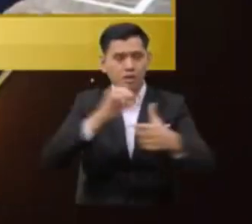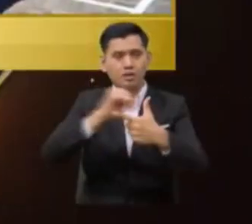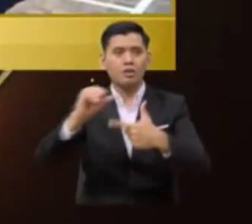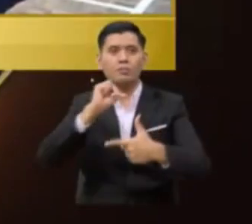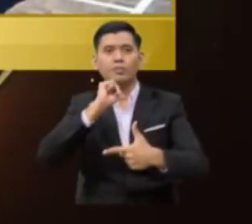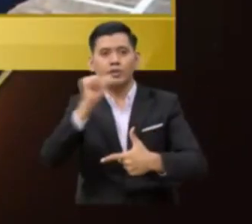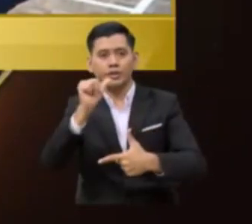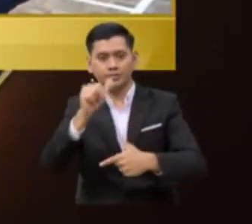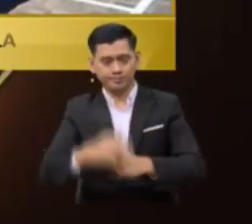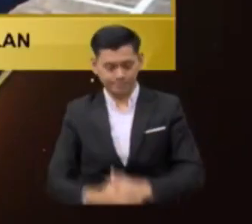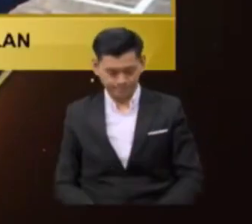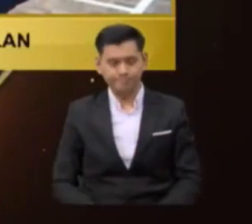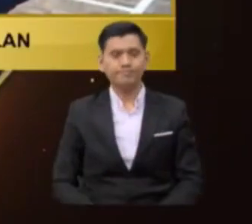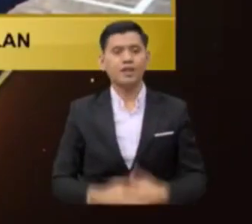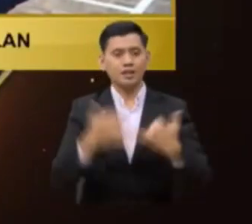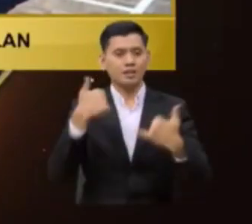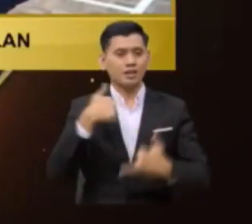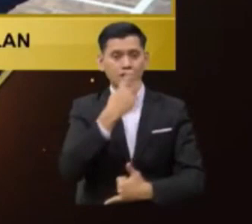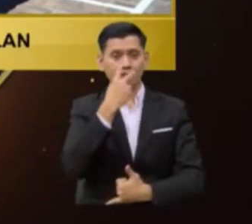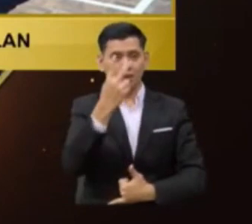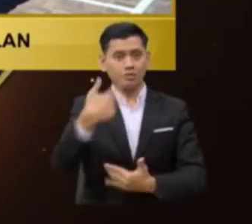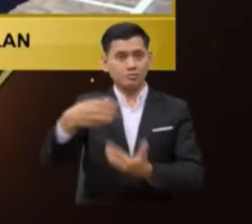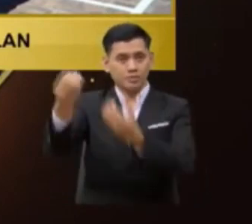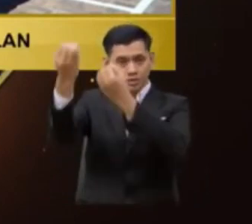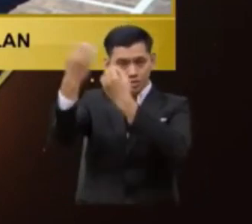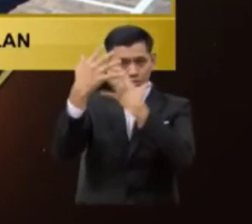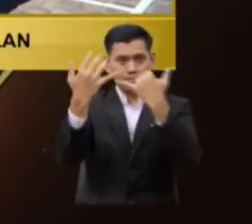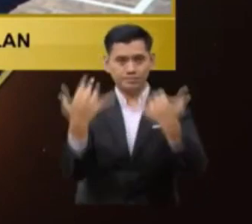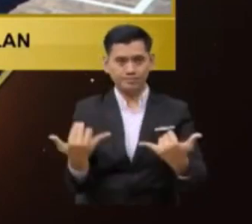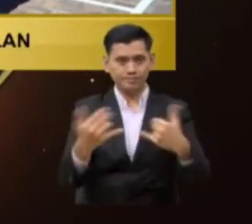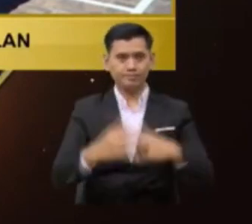di N19 Juwaseh ketika ini. Teruskan saja pelaporannya.